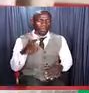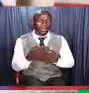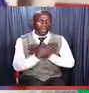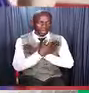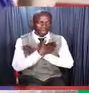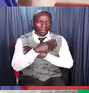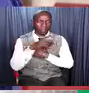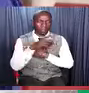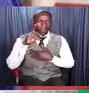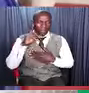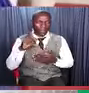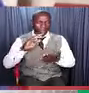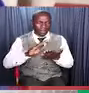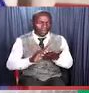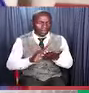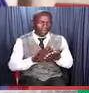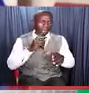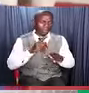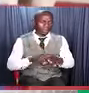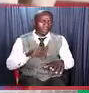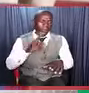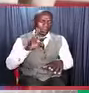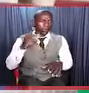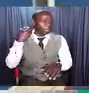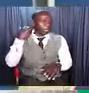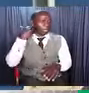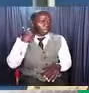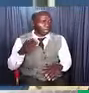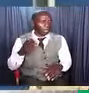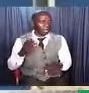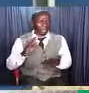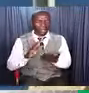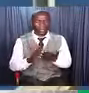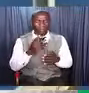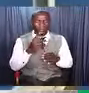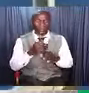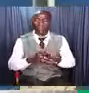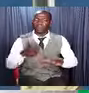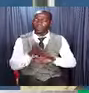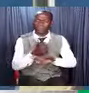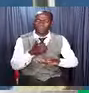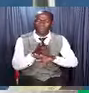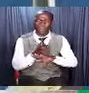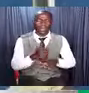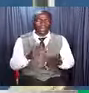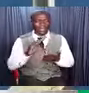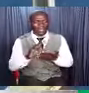Mara wamependa, mara ni chuki. Hatuwezi wenyewe Bwana Yesu. Hatuwezi wenyewe Bwana